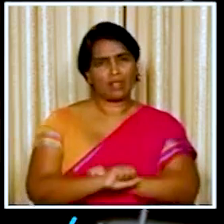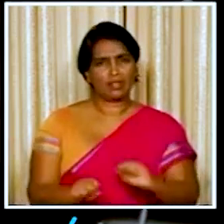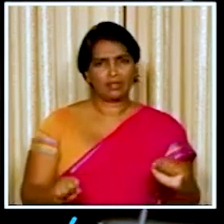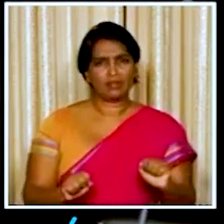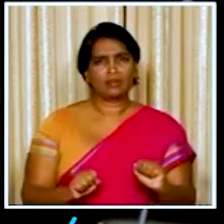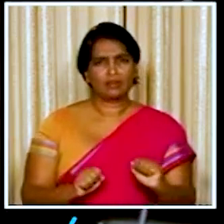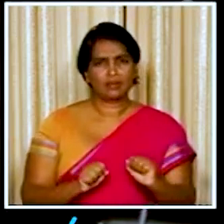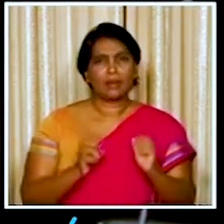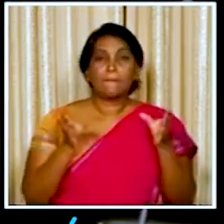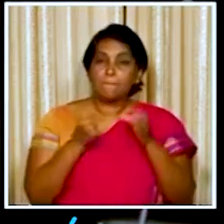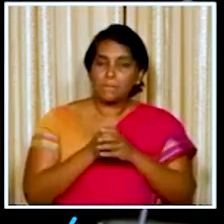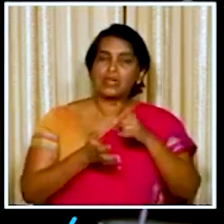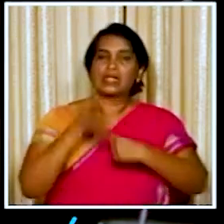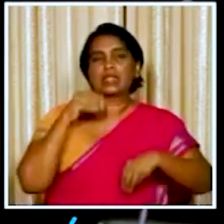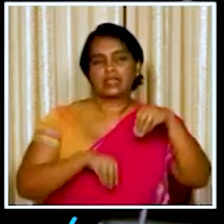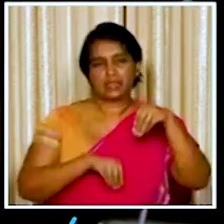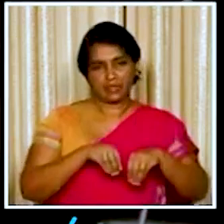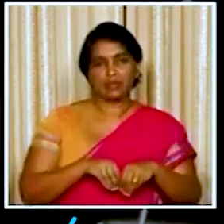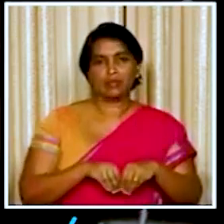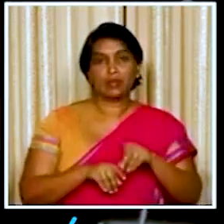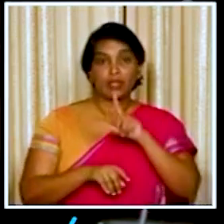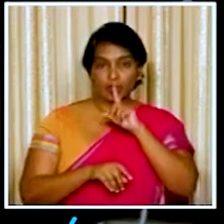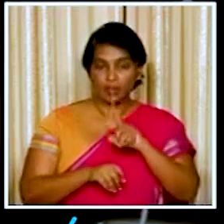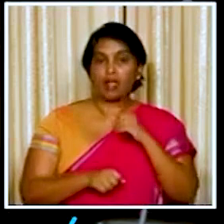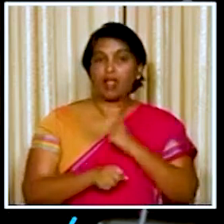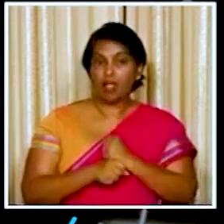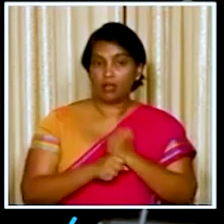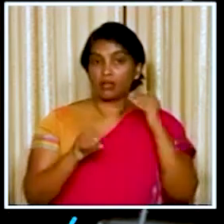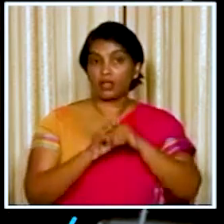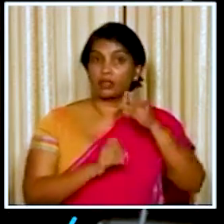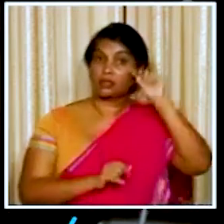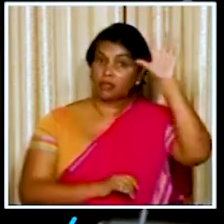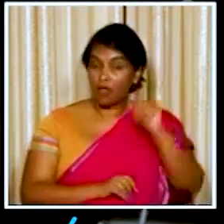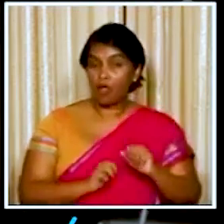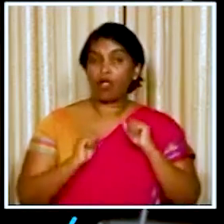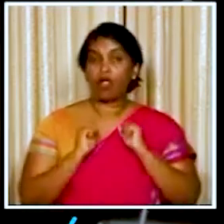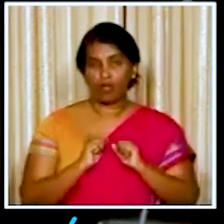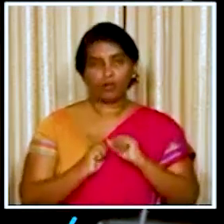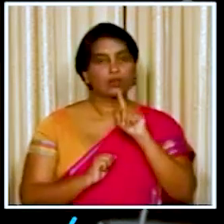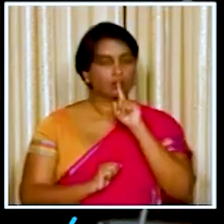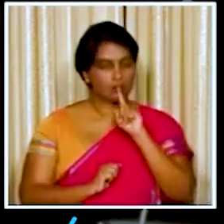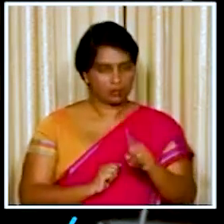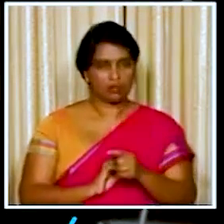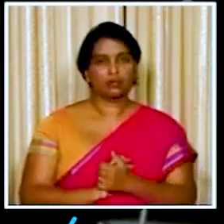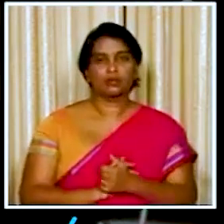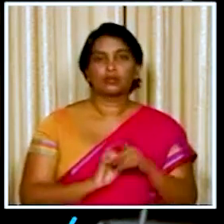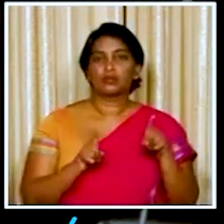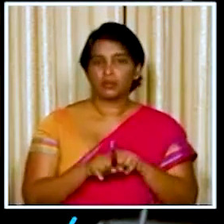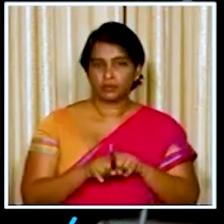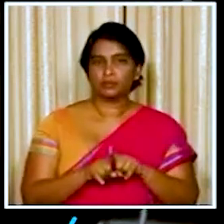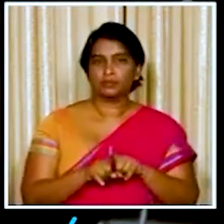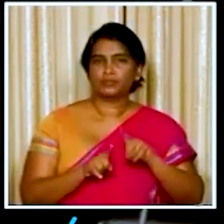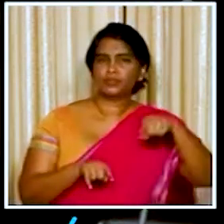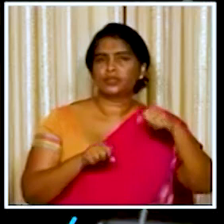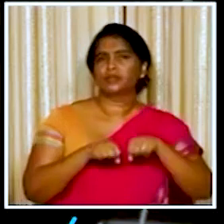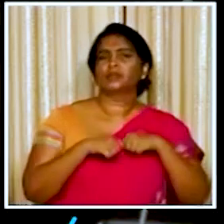නැගෙන මේ පක්ෂ දේශපාලන විදියට කිව්වේ ගෙනාවහම ආණ්ඩුවක් ආවහම සල්ලි ගෙන්නා ගන්න විදිය ප්‍රකාශයට කත් කරා. ඒ වගේම ඊතරත කියන